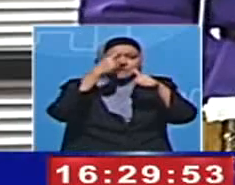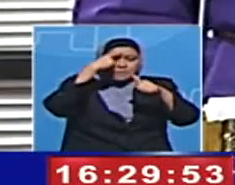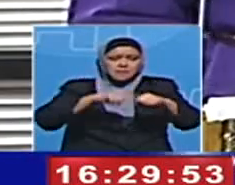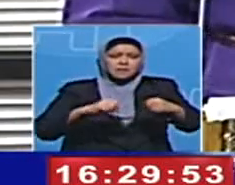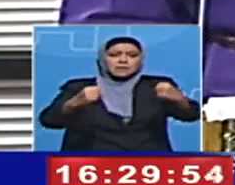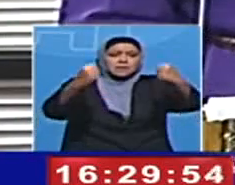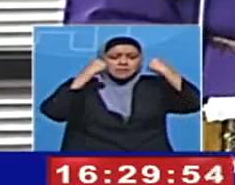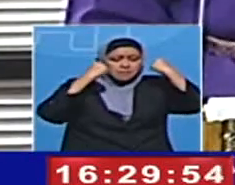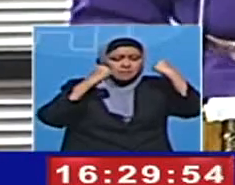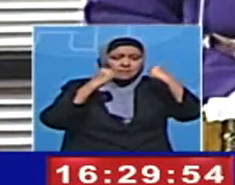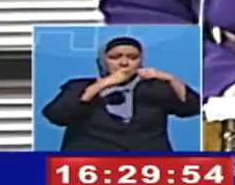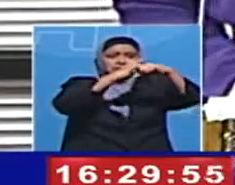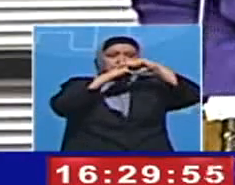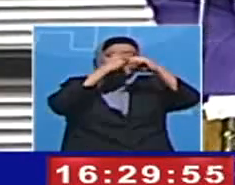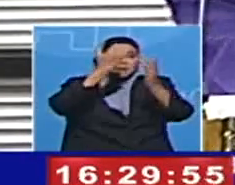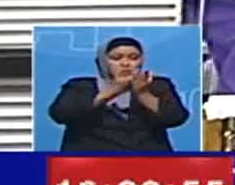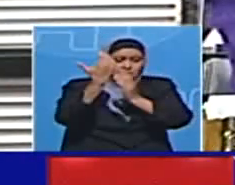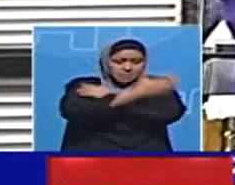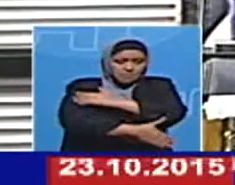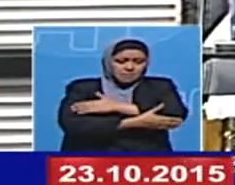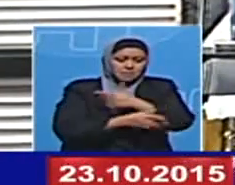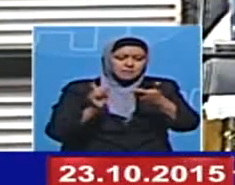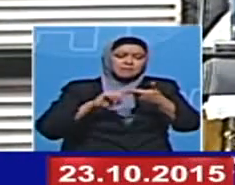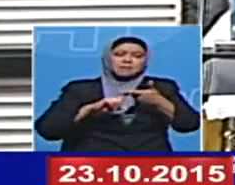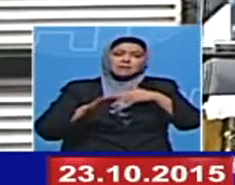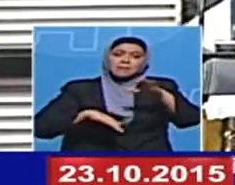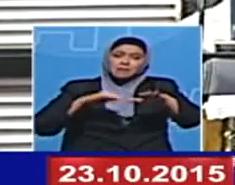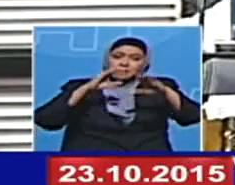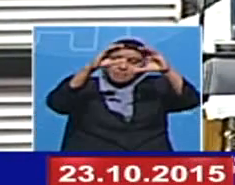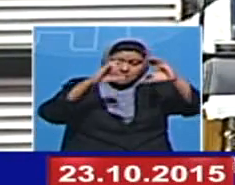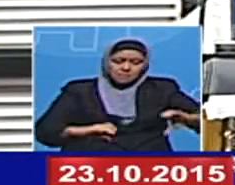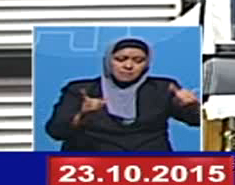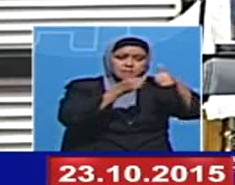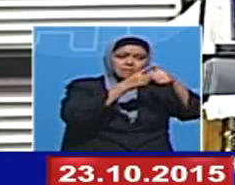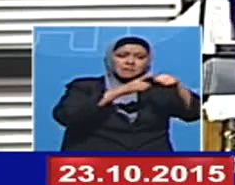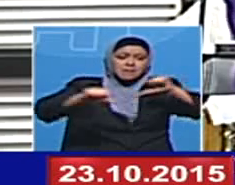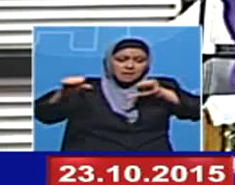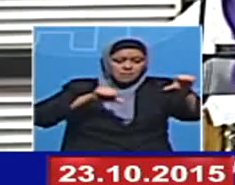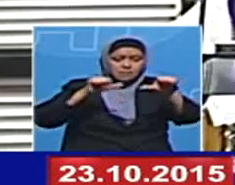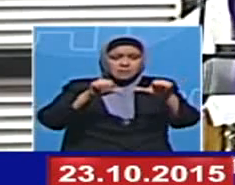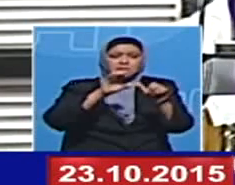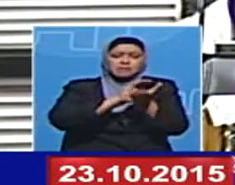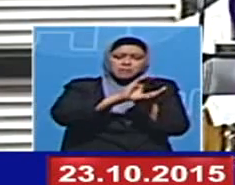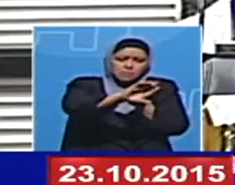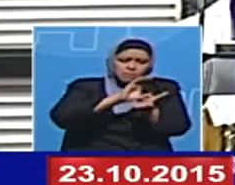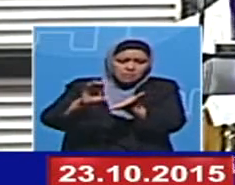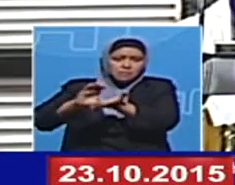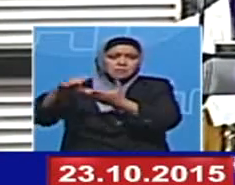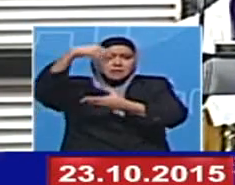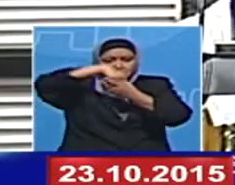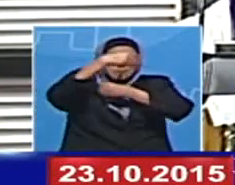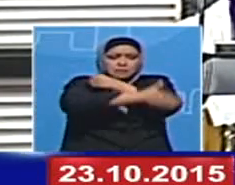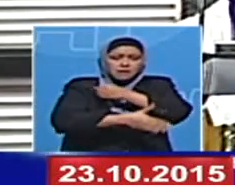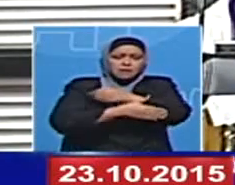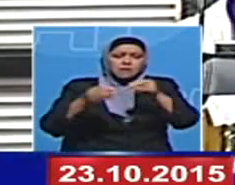ketahanan ekonomi negara langkah satu aktiviti pelaburan domestik akan terus dirancakkan dengan